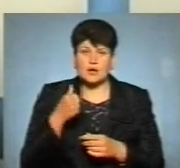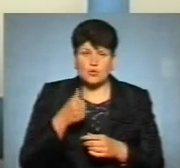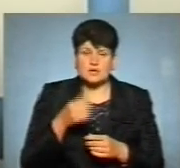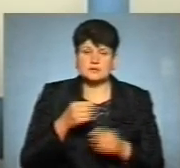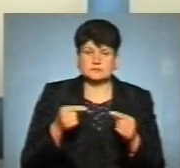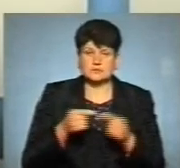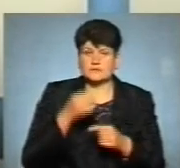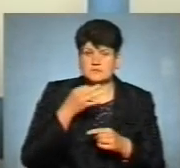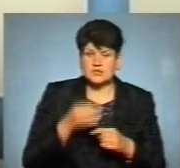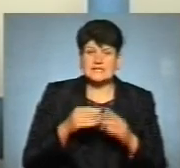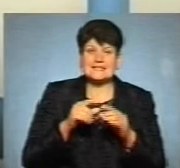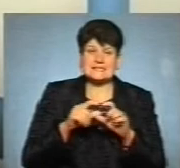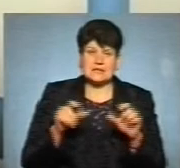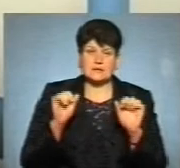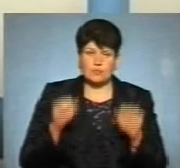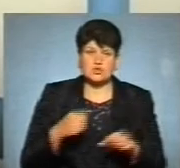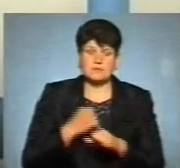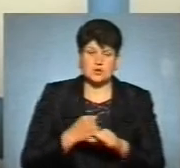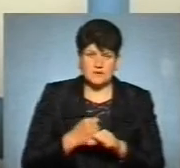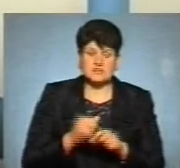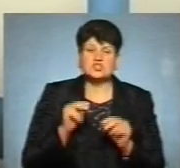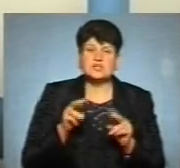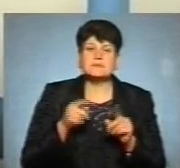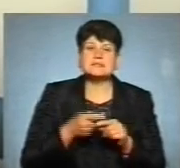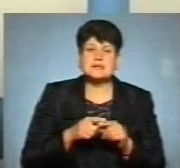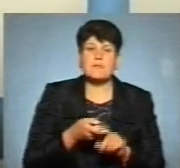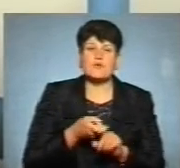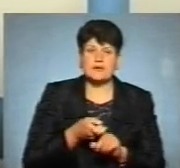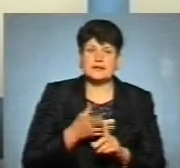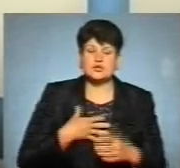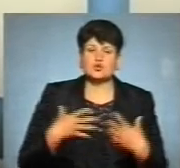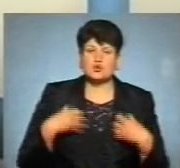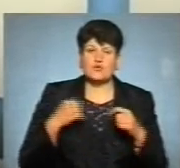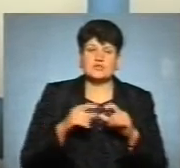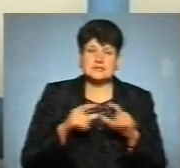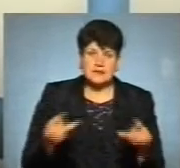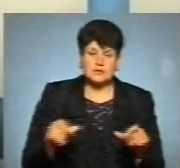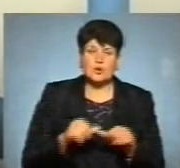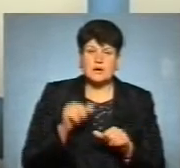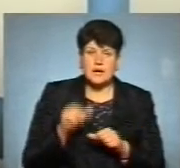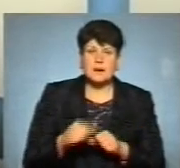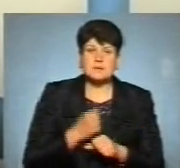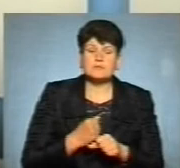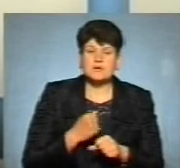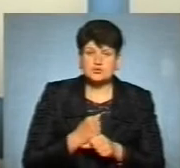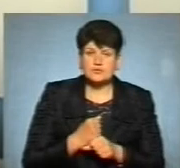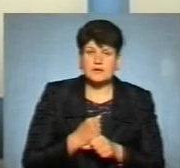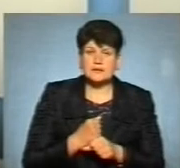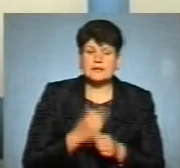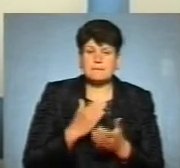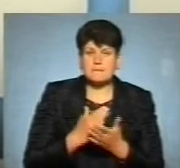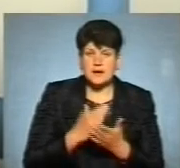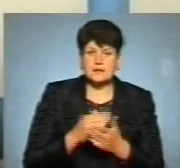що заклад вже можна працювати. З чим це пов'язано? Наші оздоровчі заклади і так деякі працювали за літо, мали